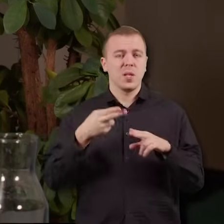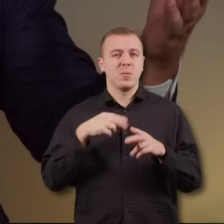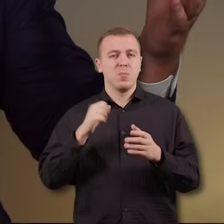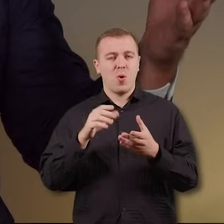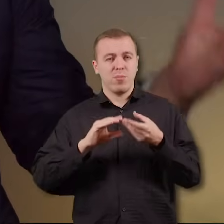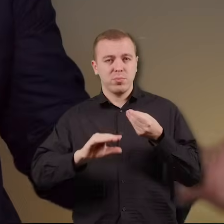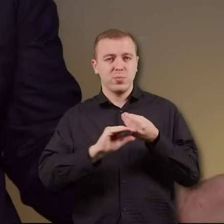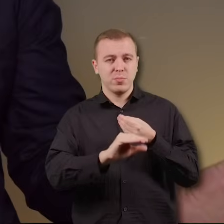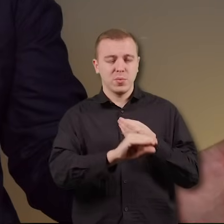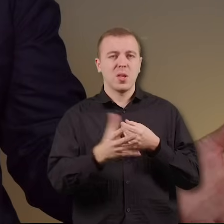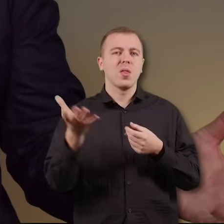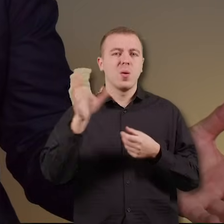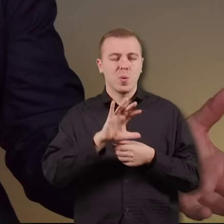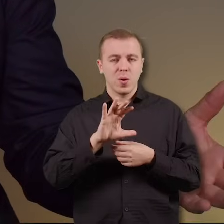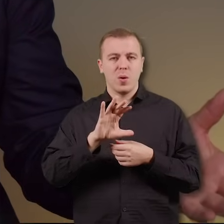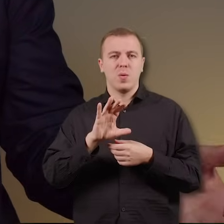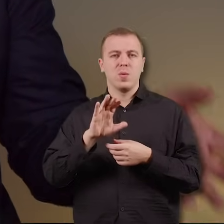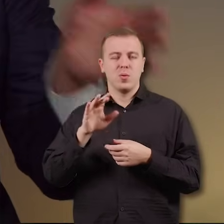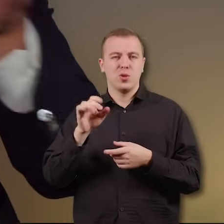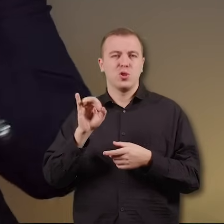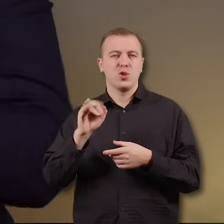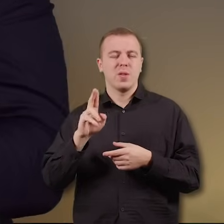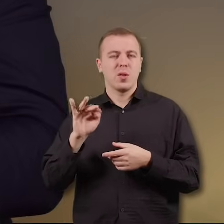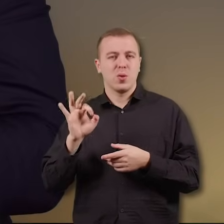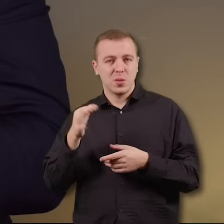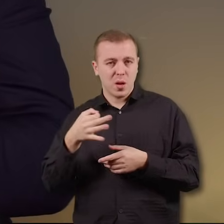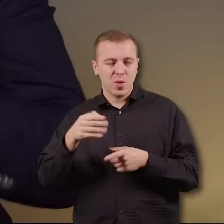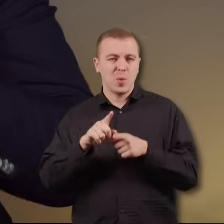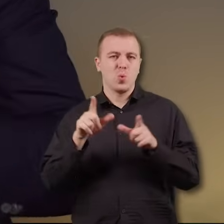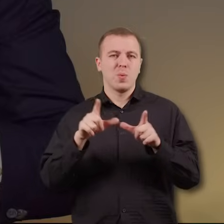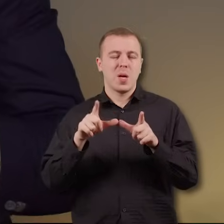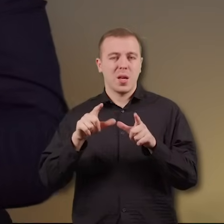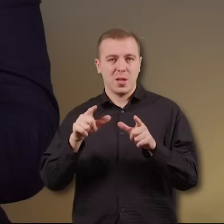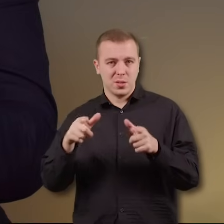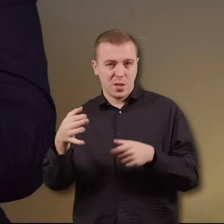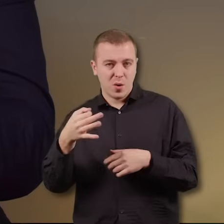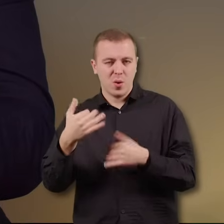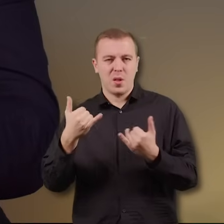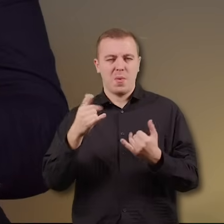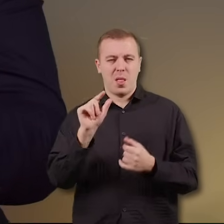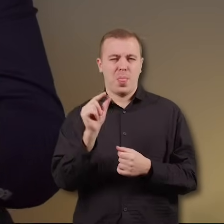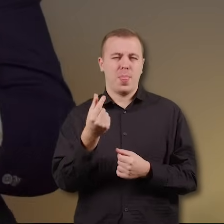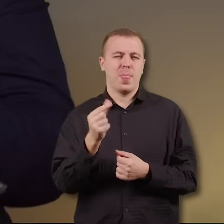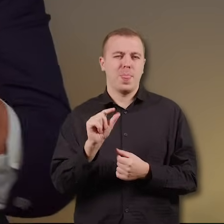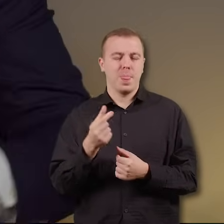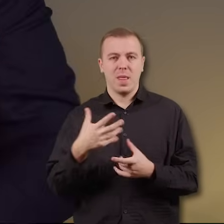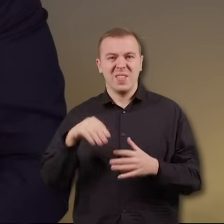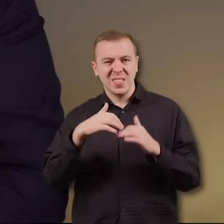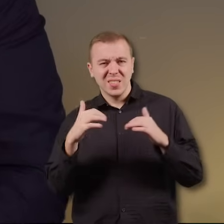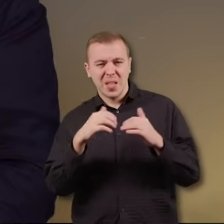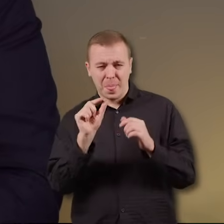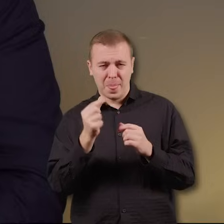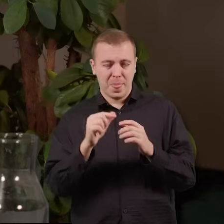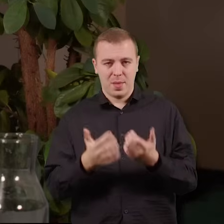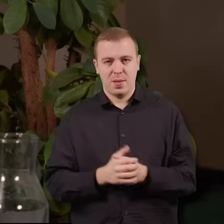mes galėtumėm atriekti didesnį dalį ir Širvintų rajonų, ir Ukmergės rajonų. Iš tikrųjų, o dabar yra mažas gabaliukas ir visi plėšosi, kas iš